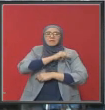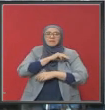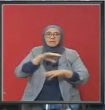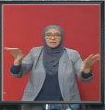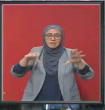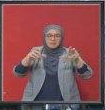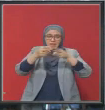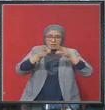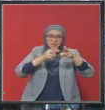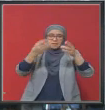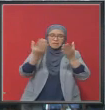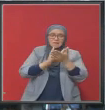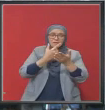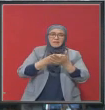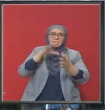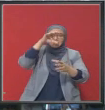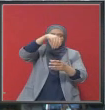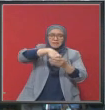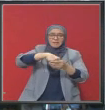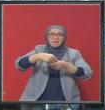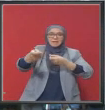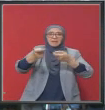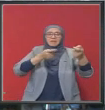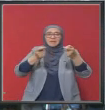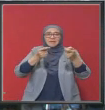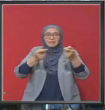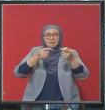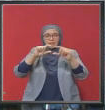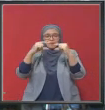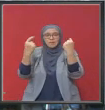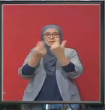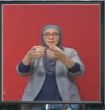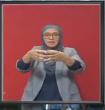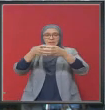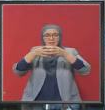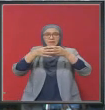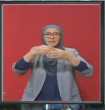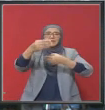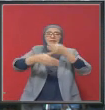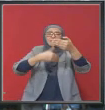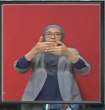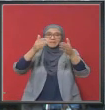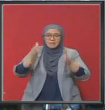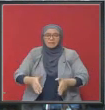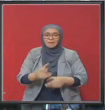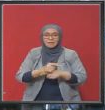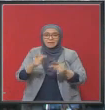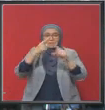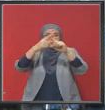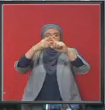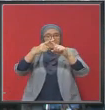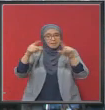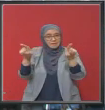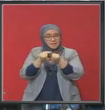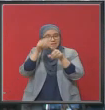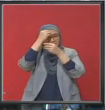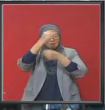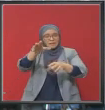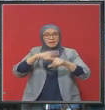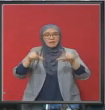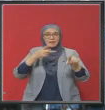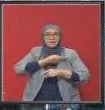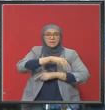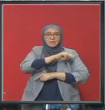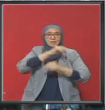bagaimanapun bagi tahun 2021 peruntukkan tersebut telah diasingkan bermaksud dia bawah Dul inspirock